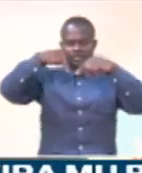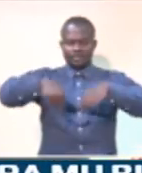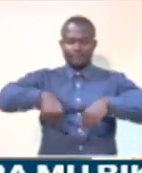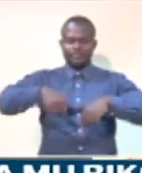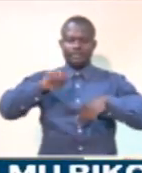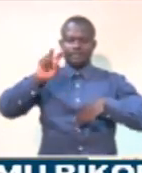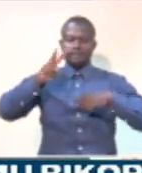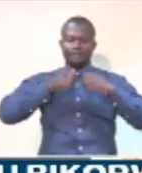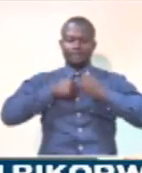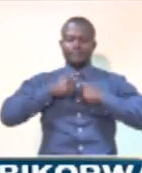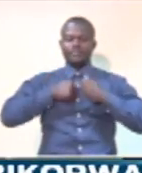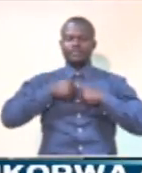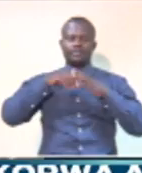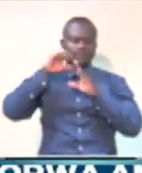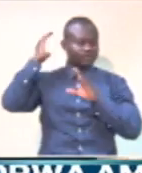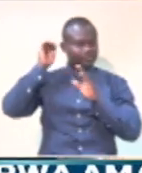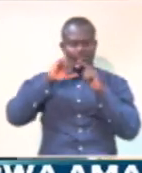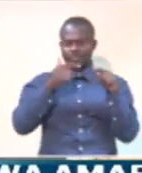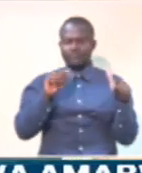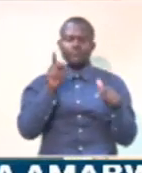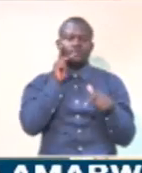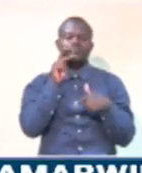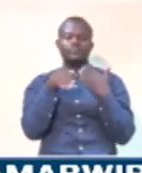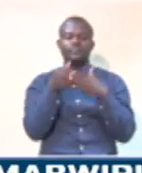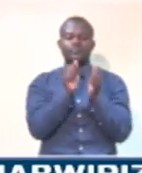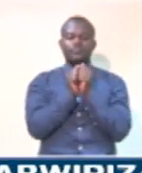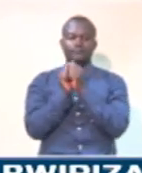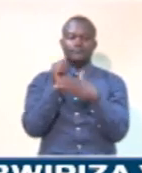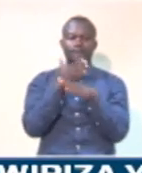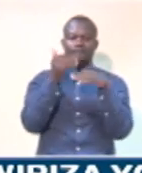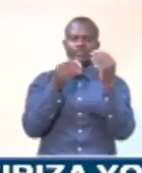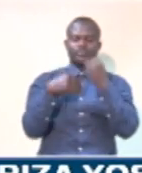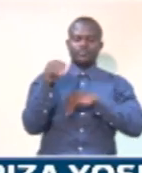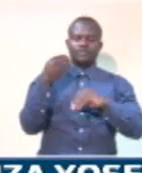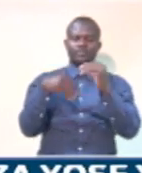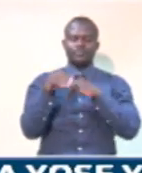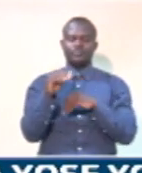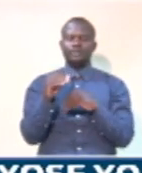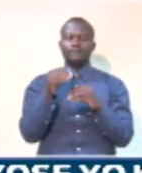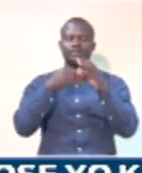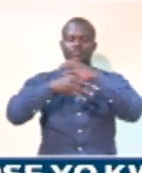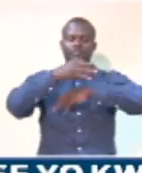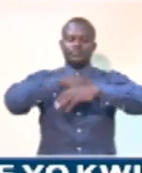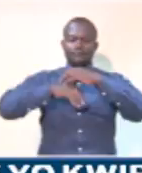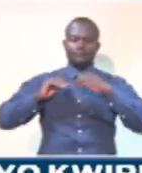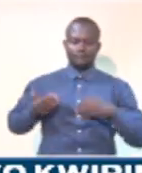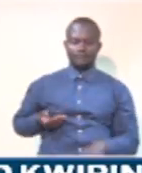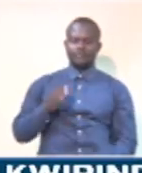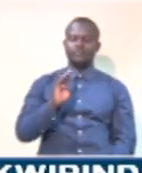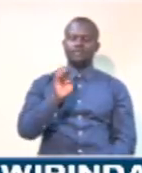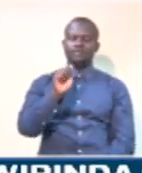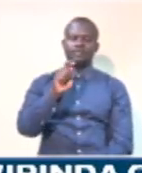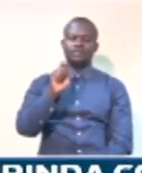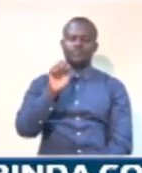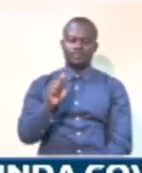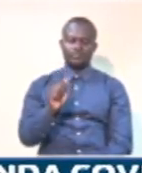ya televiziyo y'u Rwanda mu makuru muri mirwi kinyarwanda ndi kumwe na ministre w'ubucuruzi n'inganda madame Beata